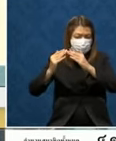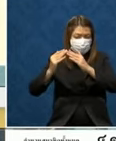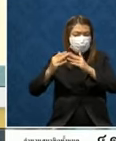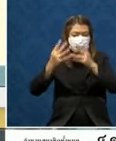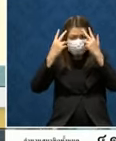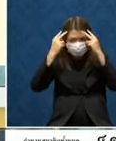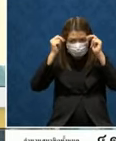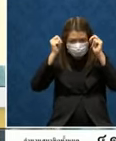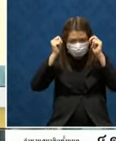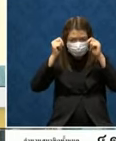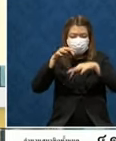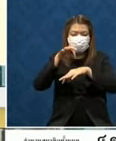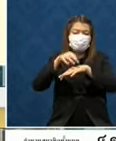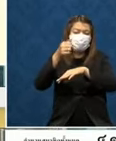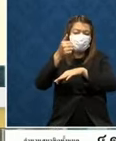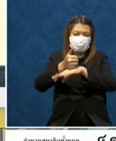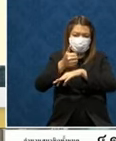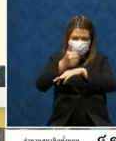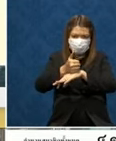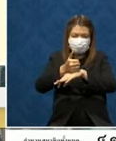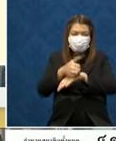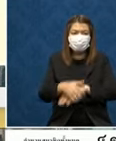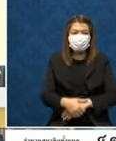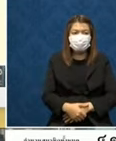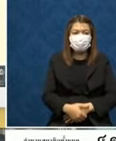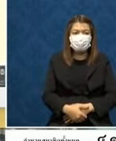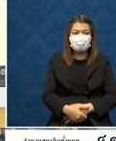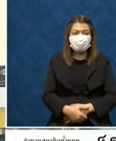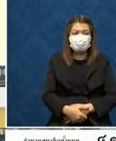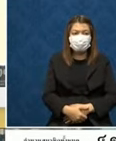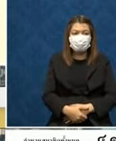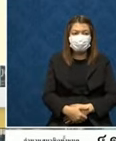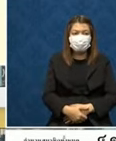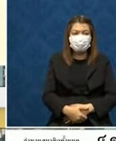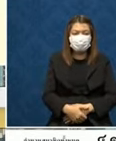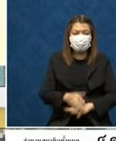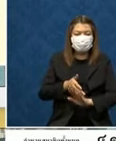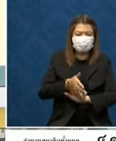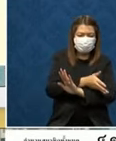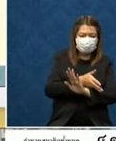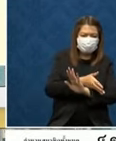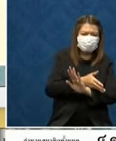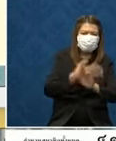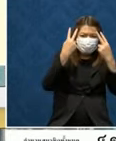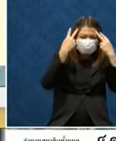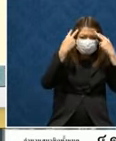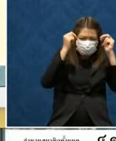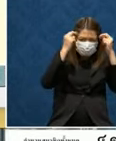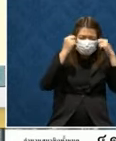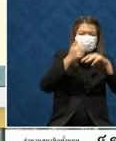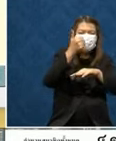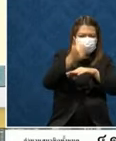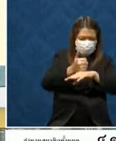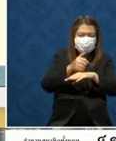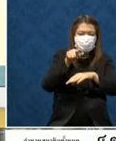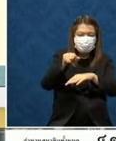รัฐมนตรีเป็นผอรมนก่อนหน้านั้นนายติทุกคนเป็นผ